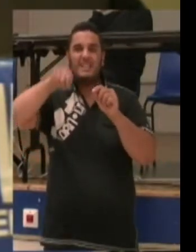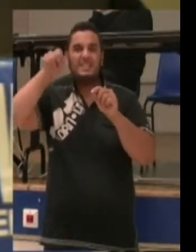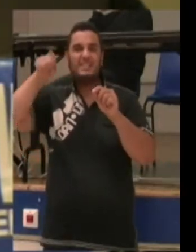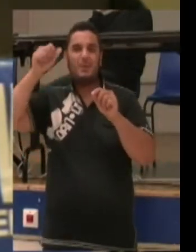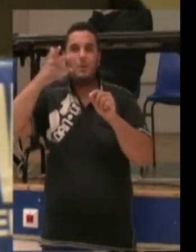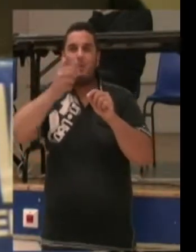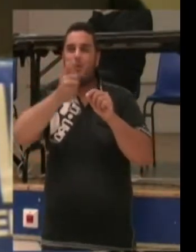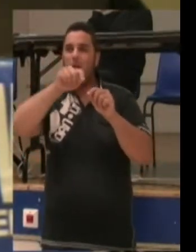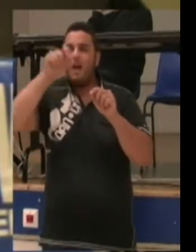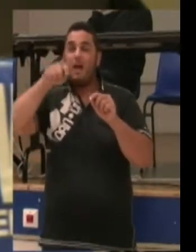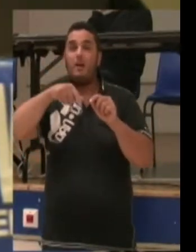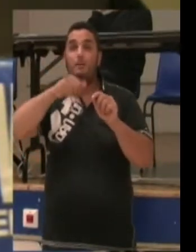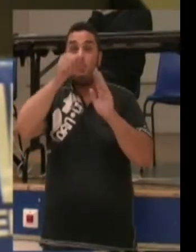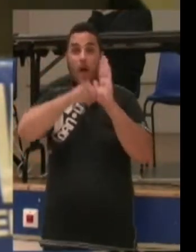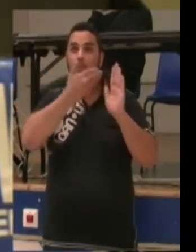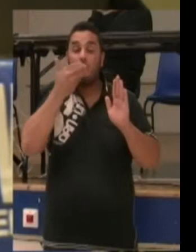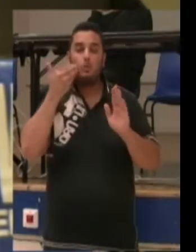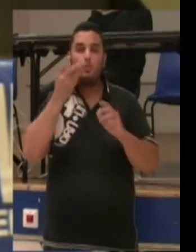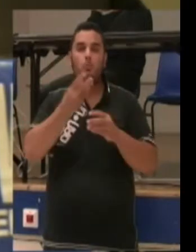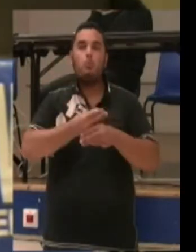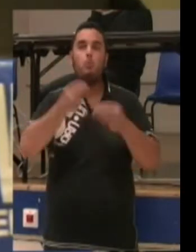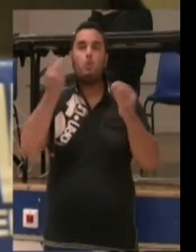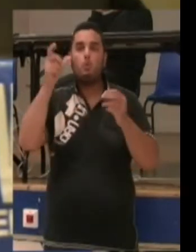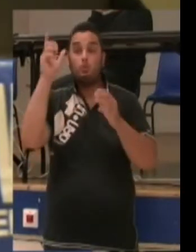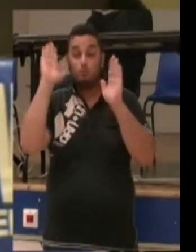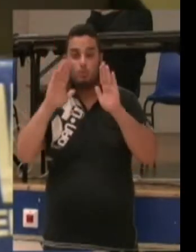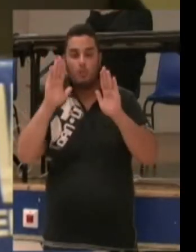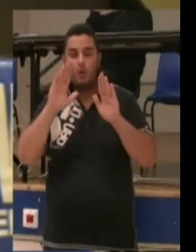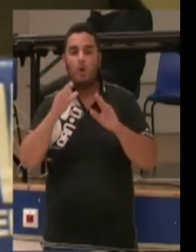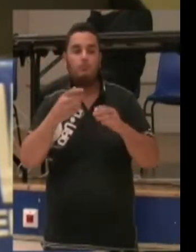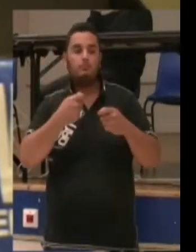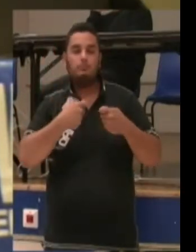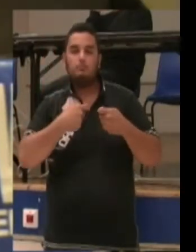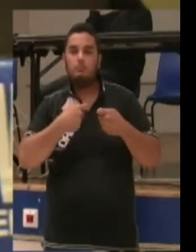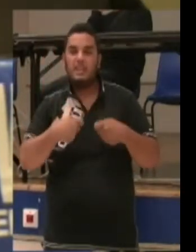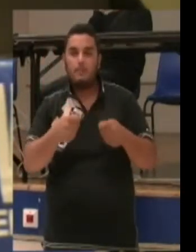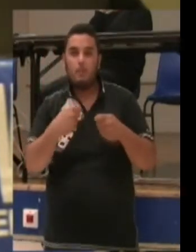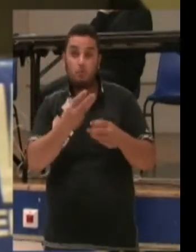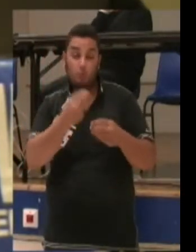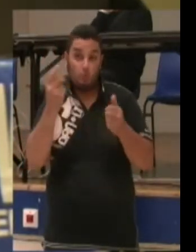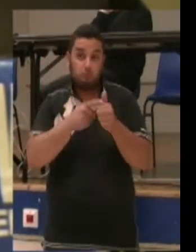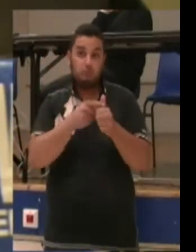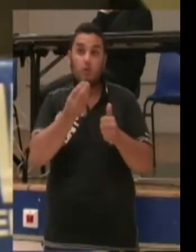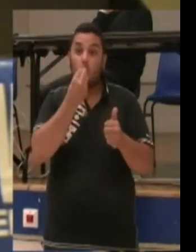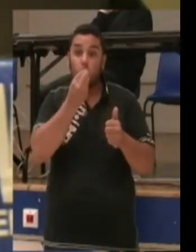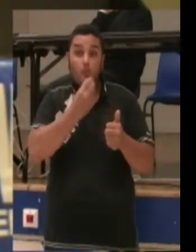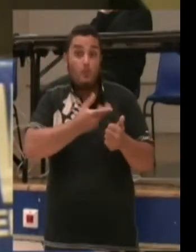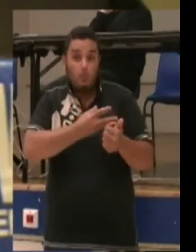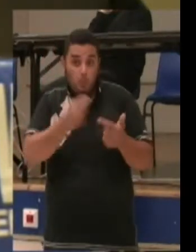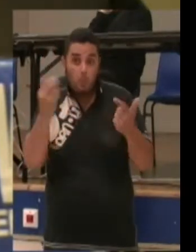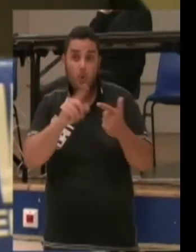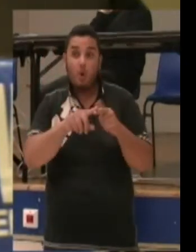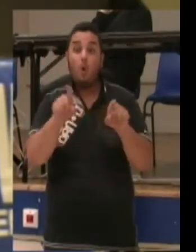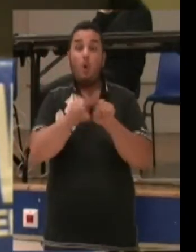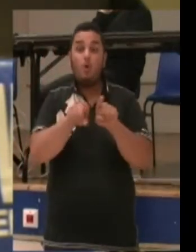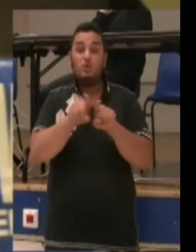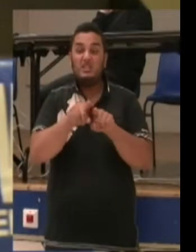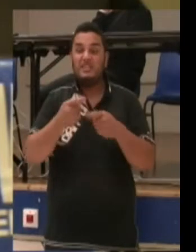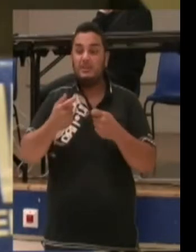c'est un mois où on constate qu'il y a beaucoup de gaspillage. Je ne sais pas si vous avez vu des statistiques dans certains pays musulmans où le